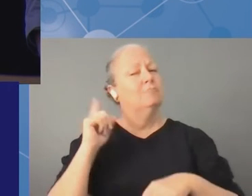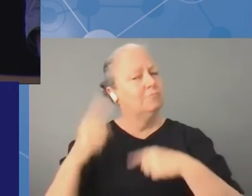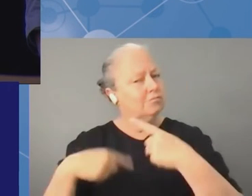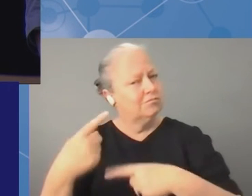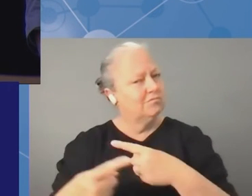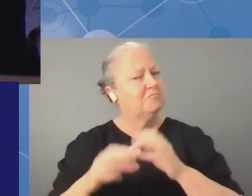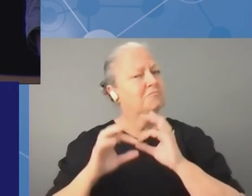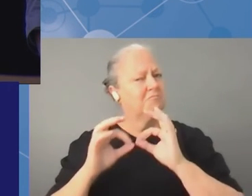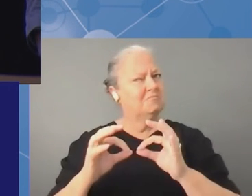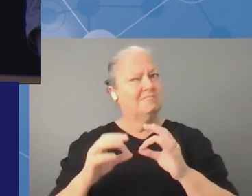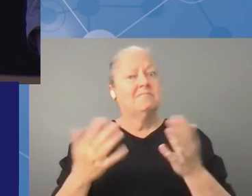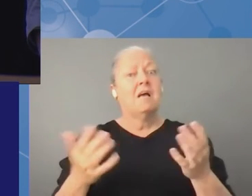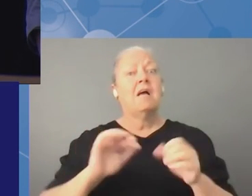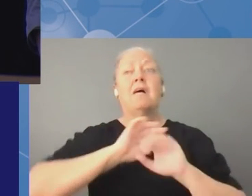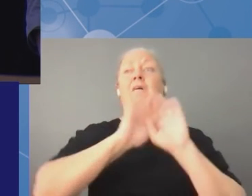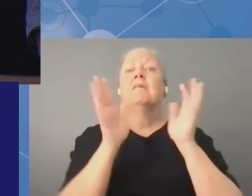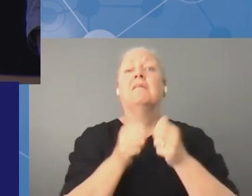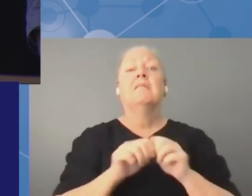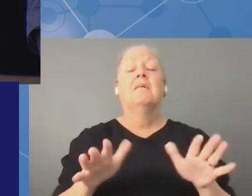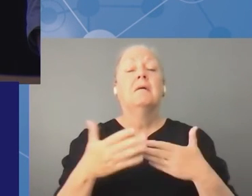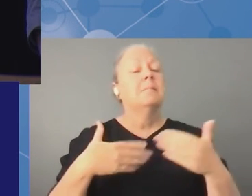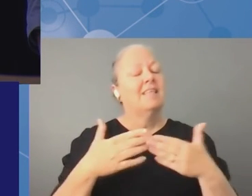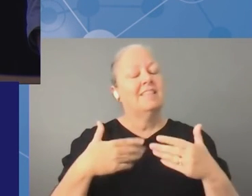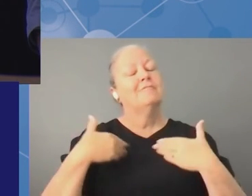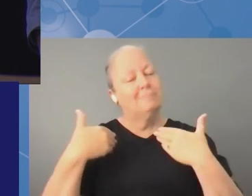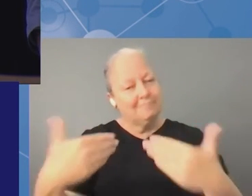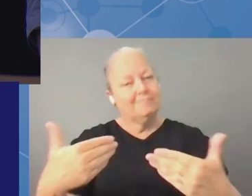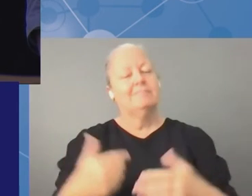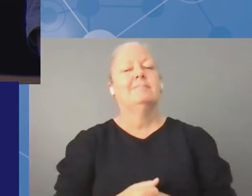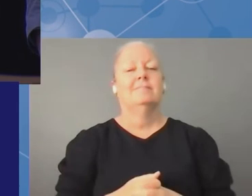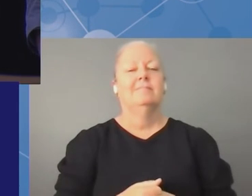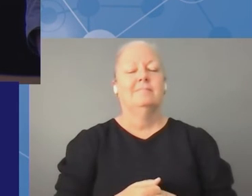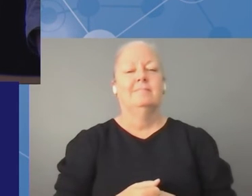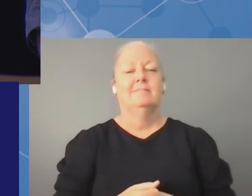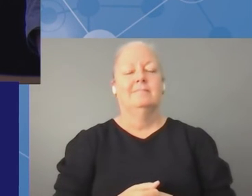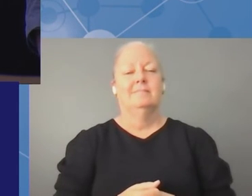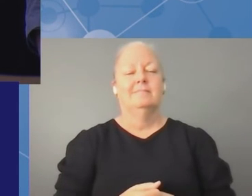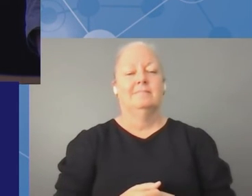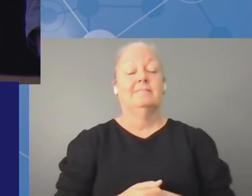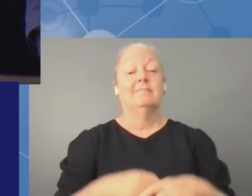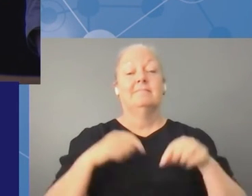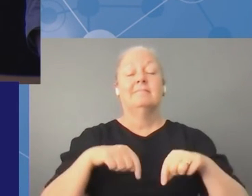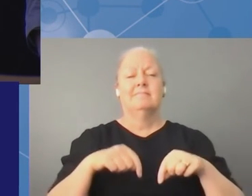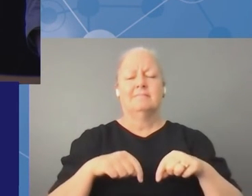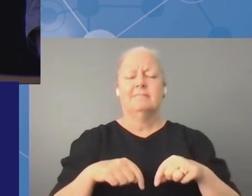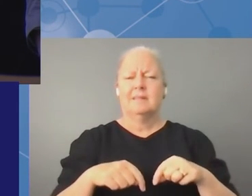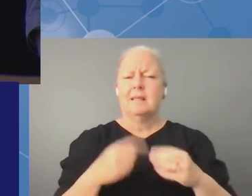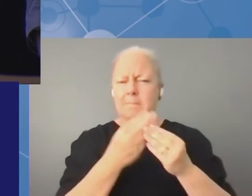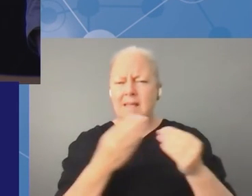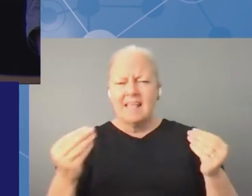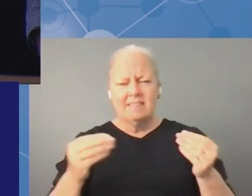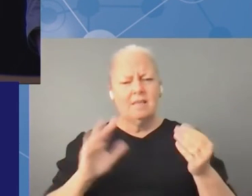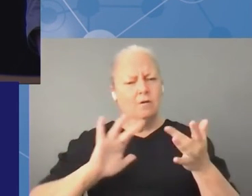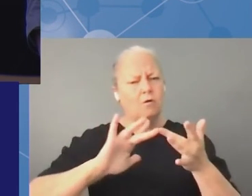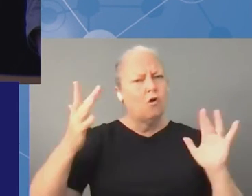быть здесь. А мое замечание, мы видели, что участвовали люди, соединялись с нами онлайн, и